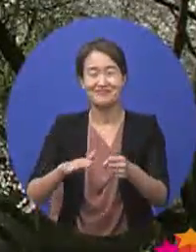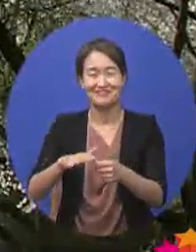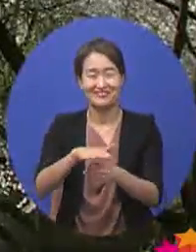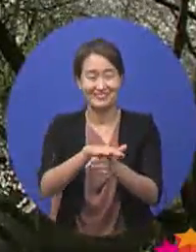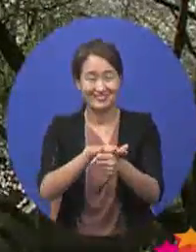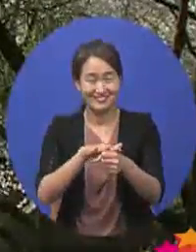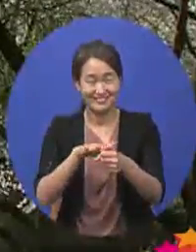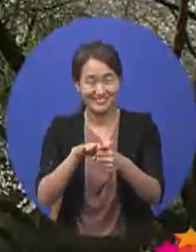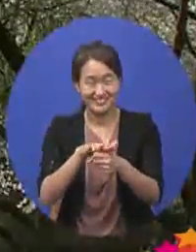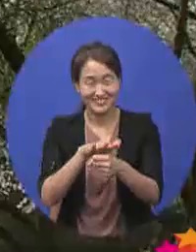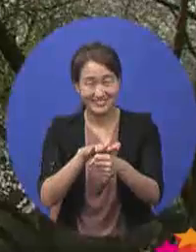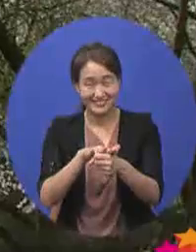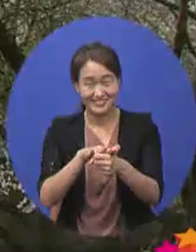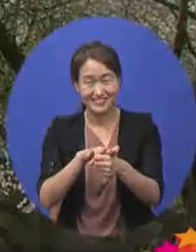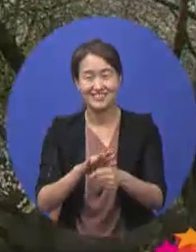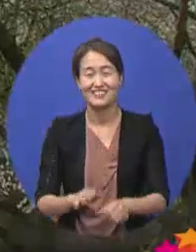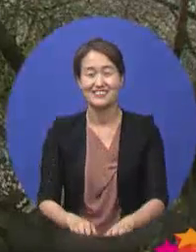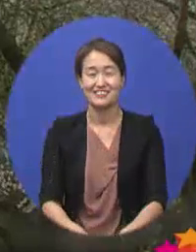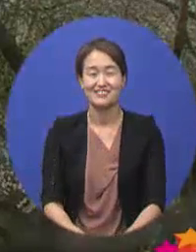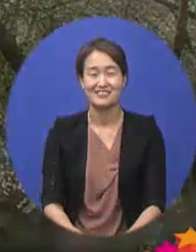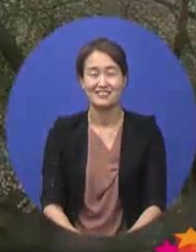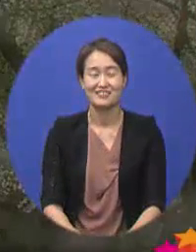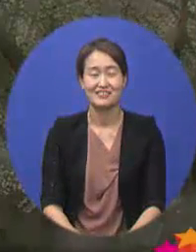그대를 사랑합니다